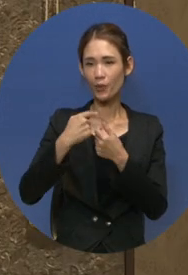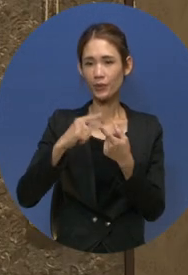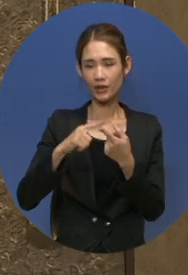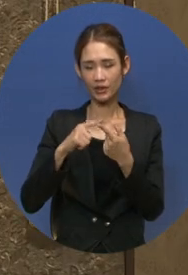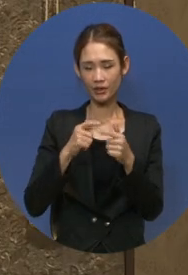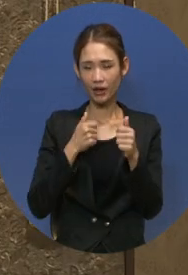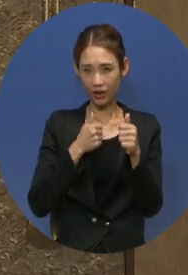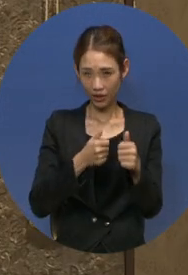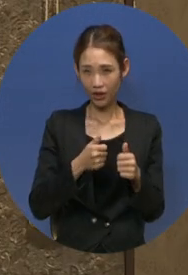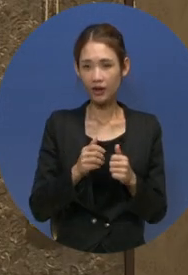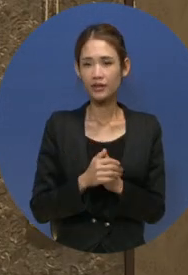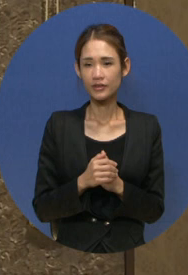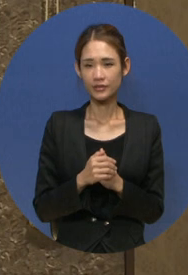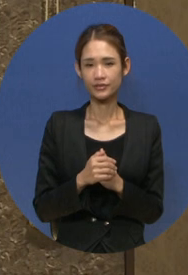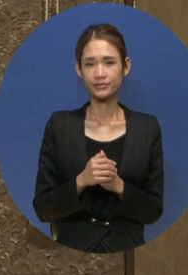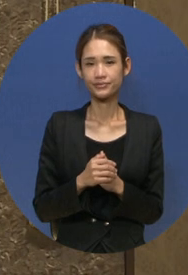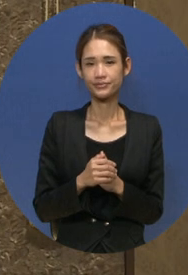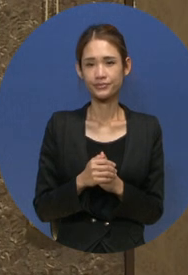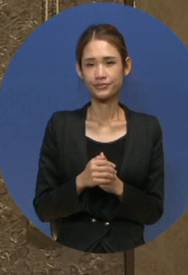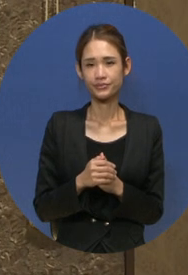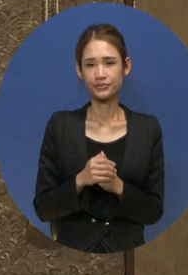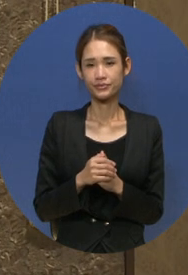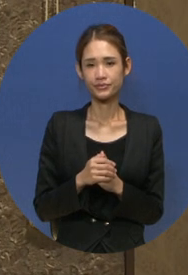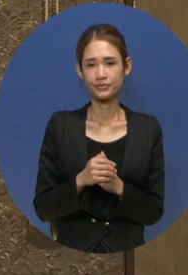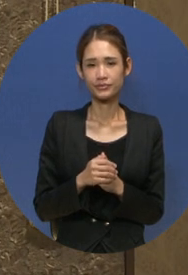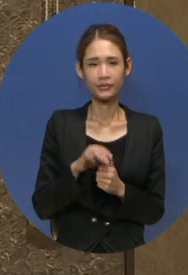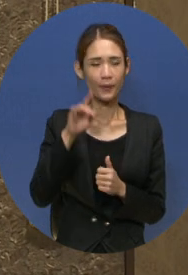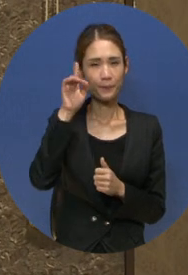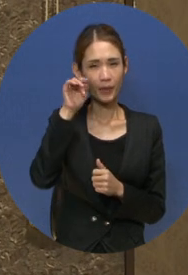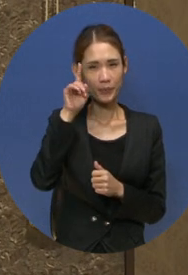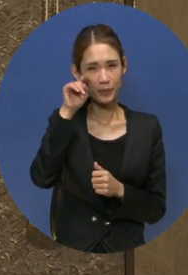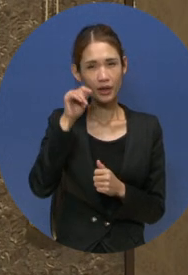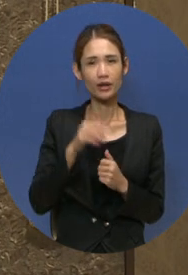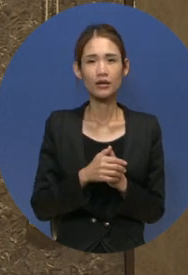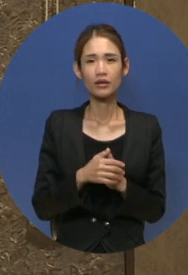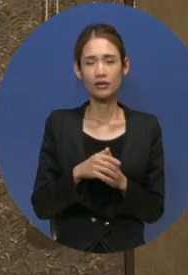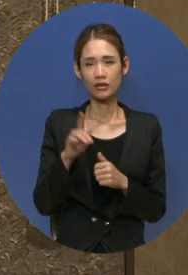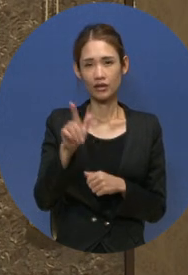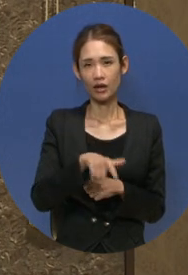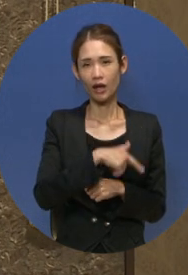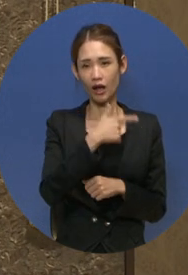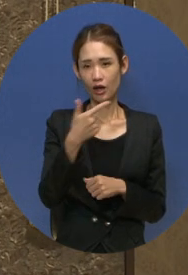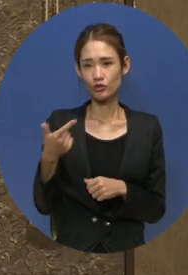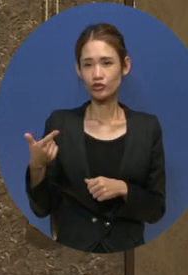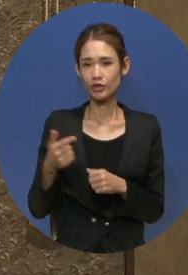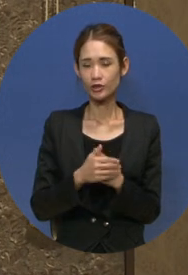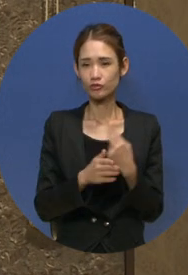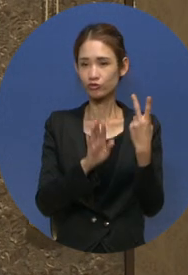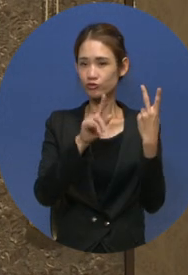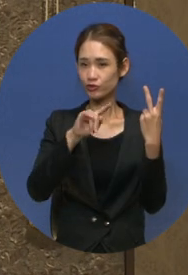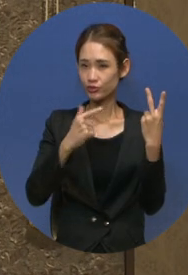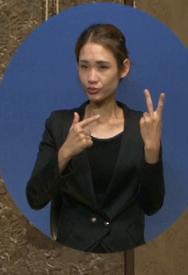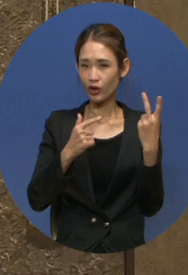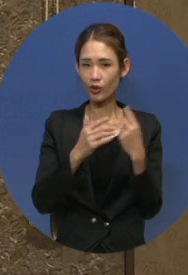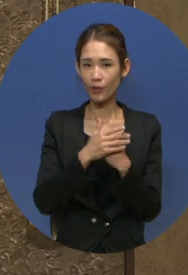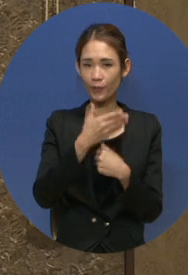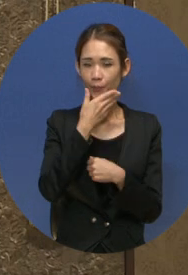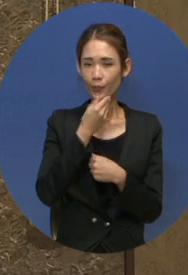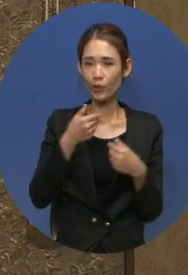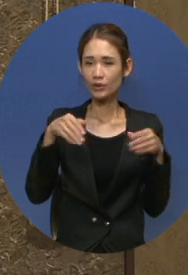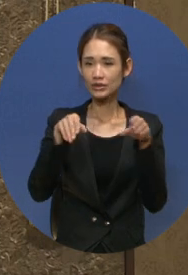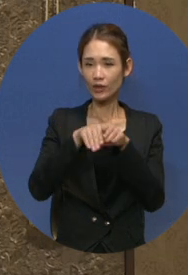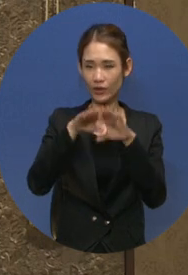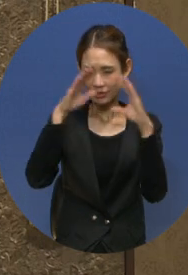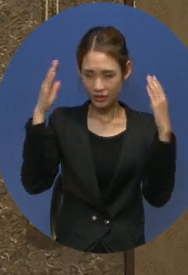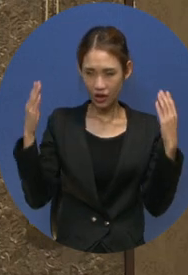움직이고 있거든요. 그래서 그 매일매일 하루에 두 번씩 복지관